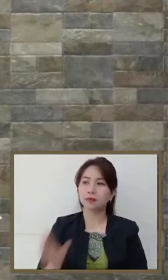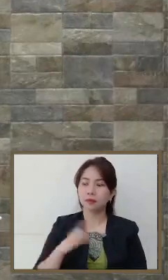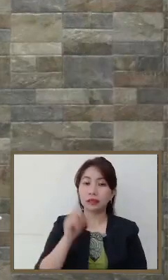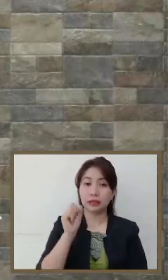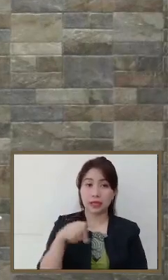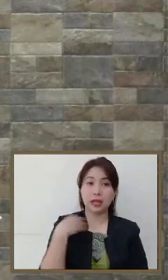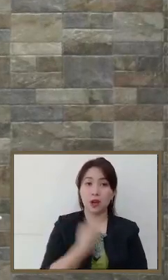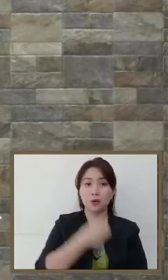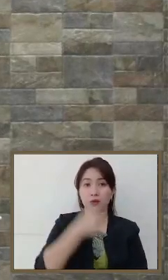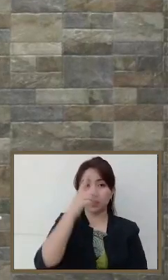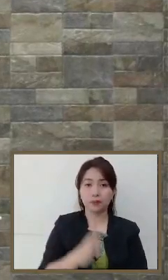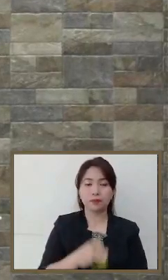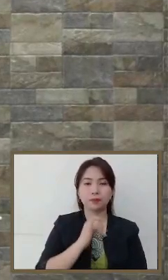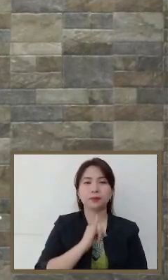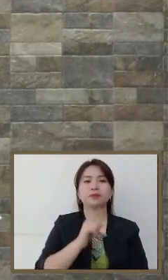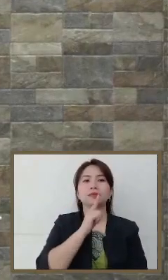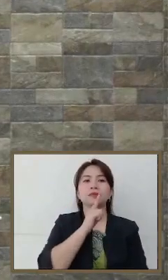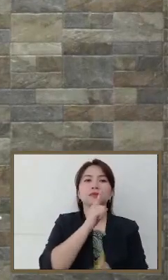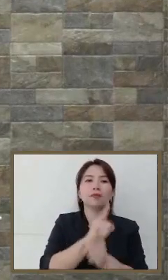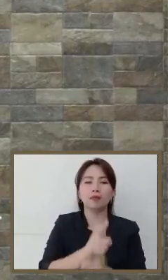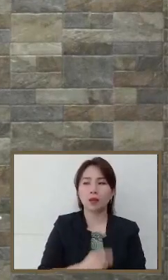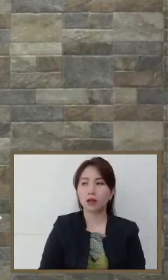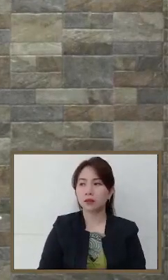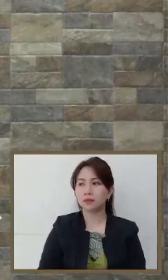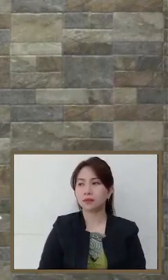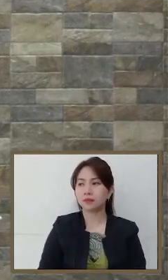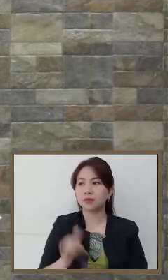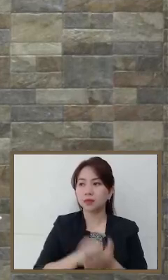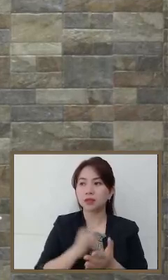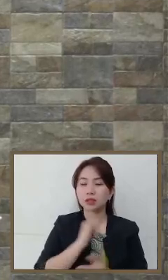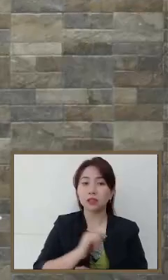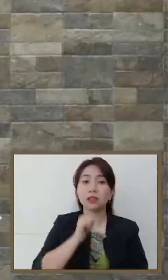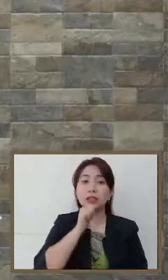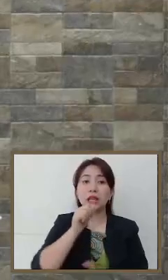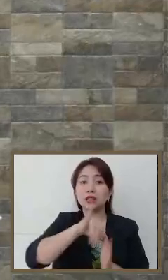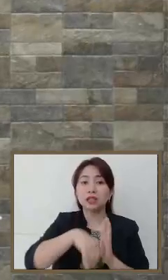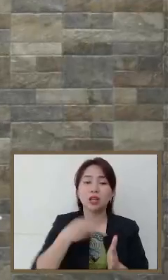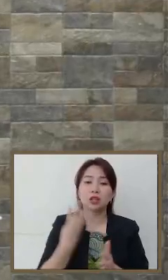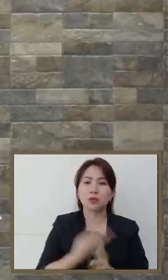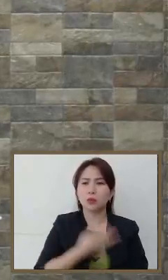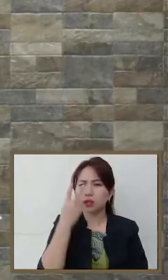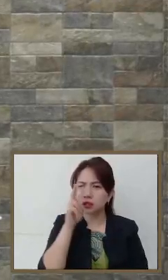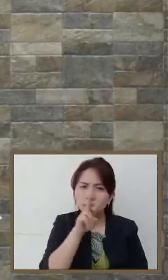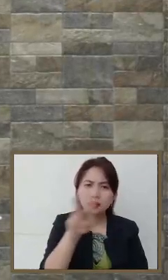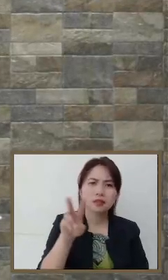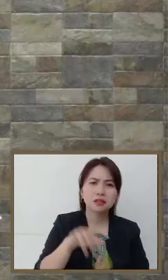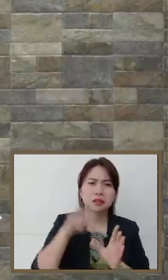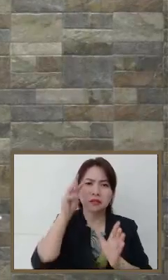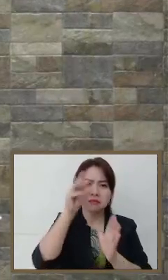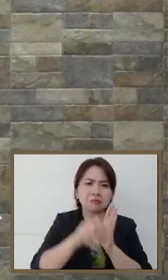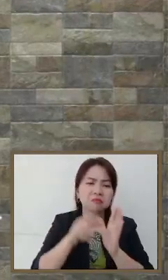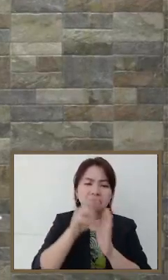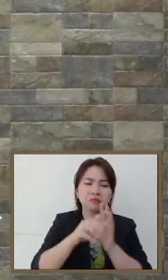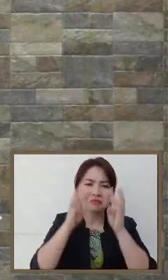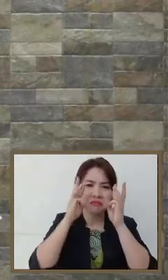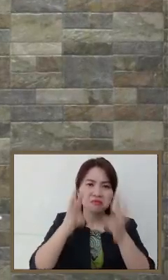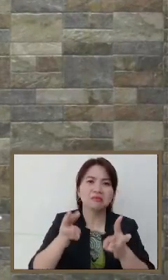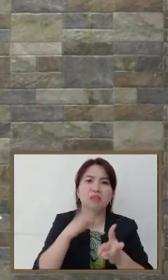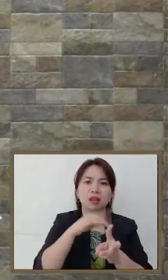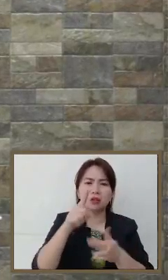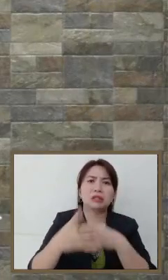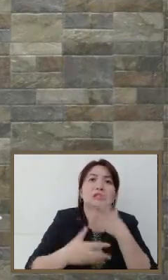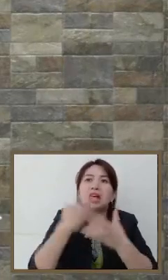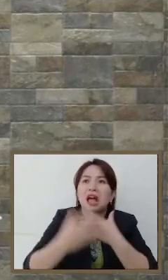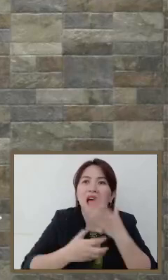natin totoo hindi yan yung napapanood lang natin na super Superman nanonood ka Grabeng hiyaw hiyaw